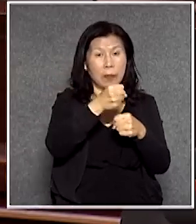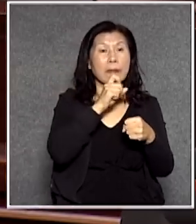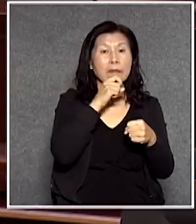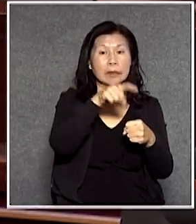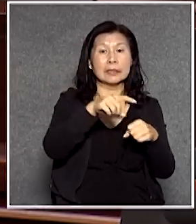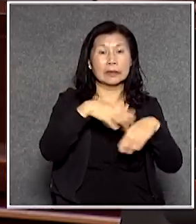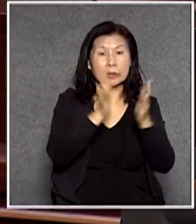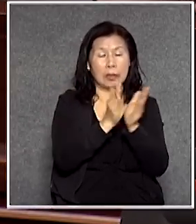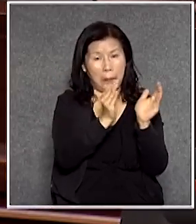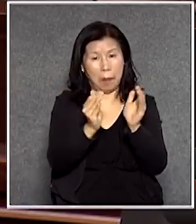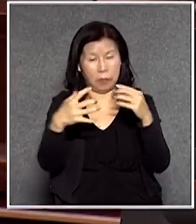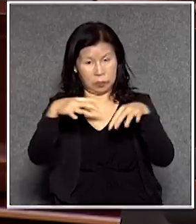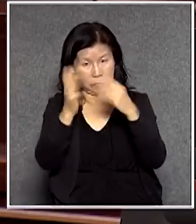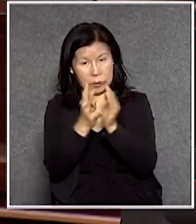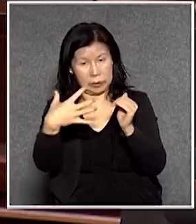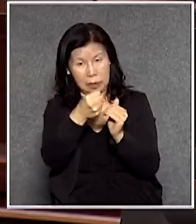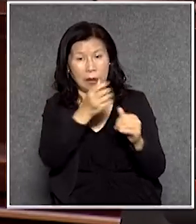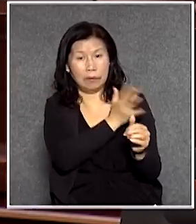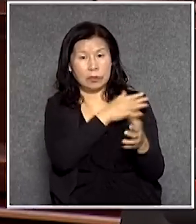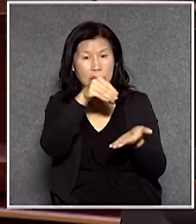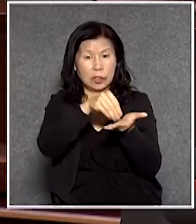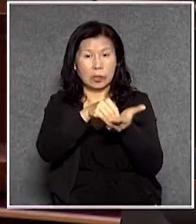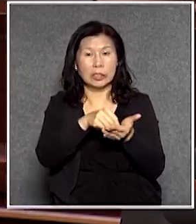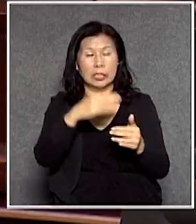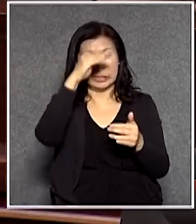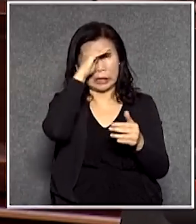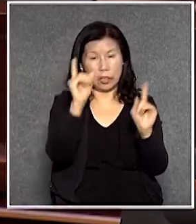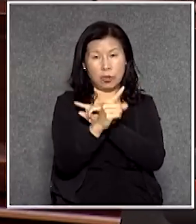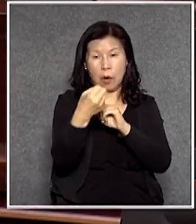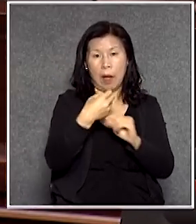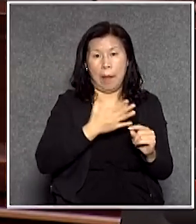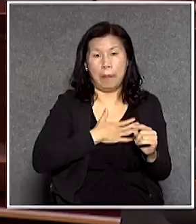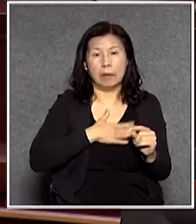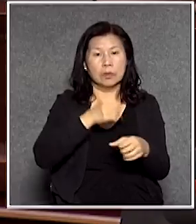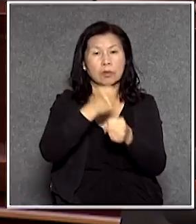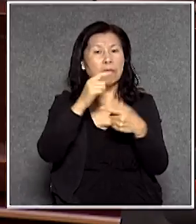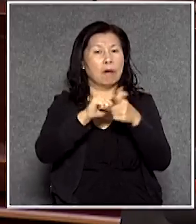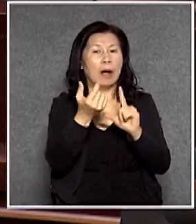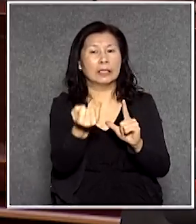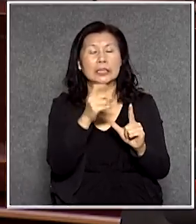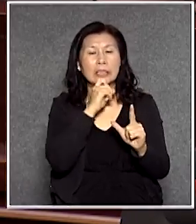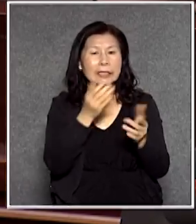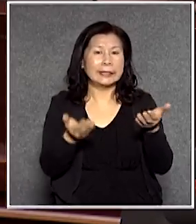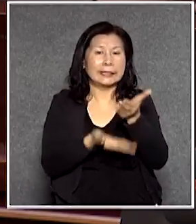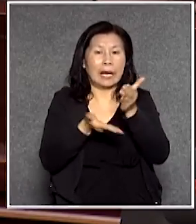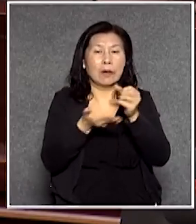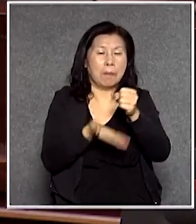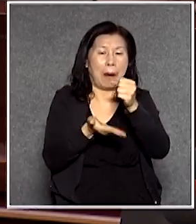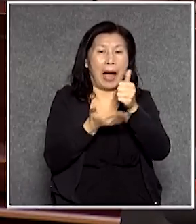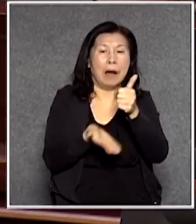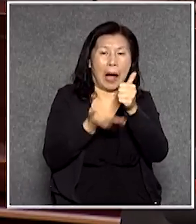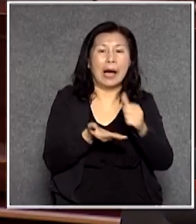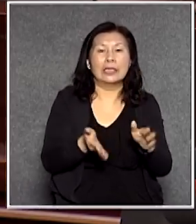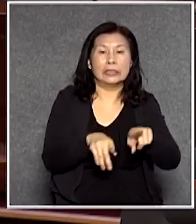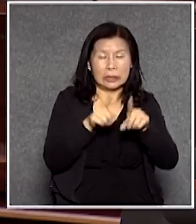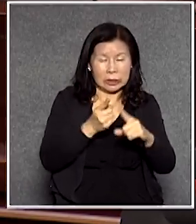系和部門首長把持的。有警員就向我表示很擔心這個做法就會助長這個馬房文化，亦都沒有